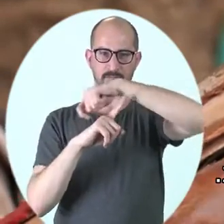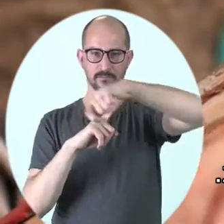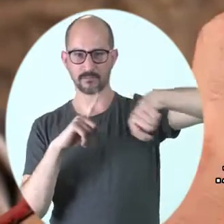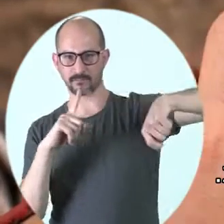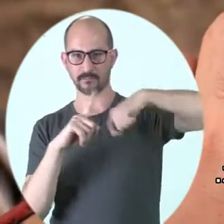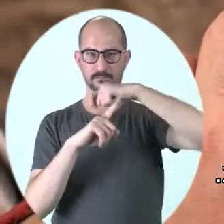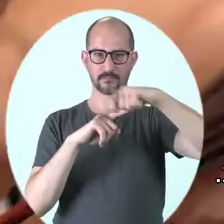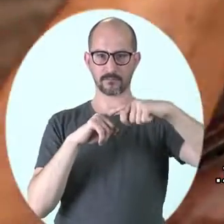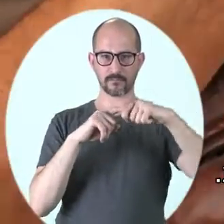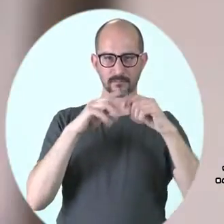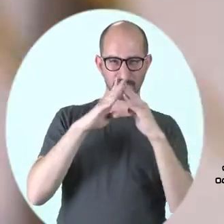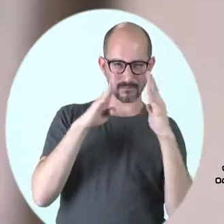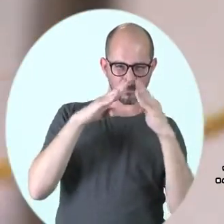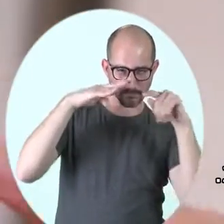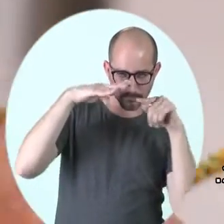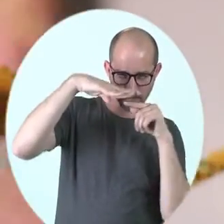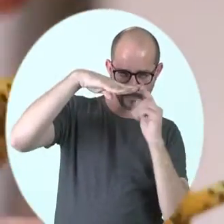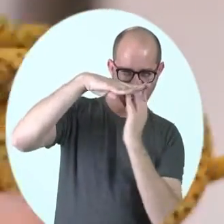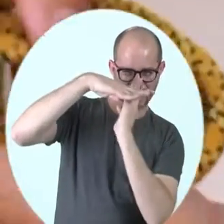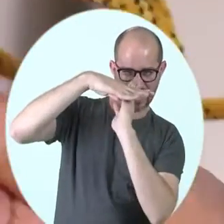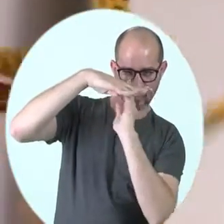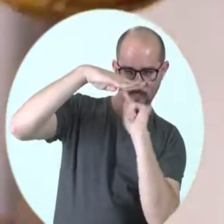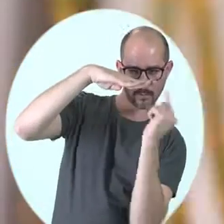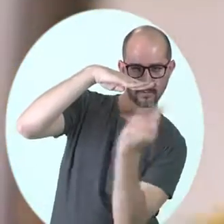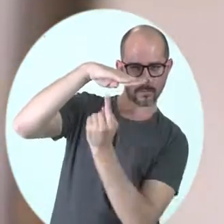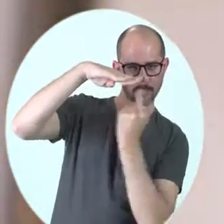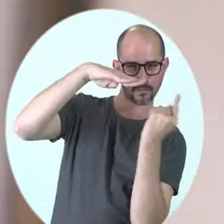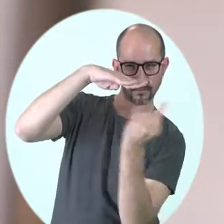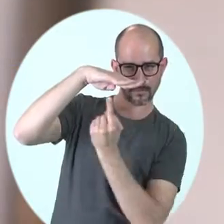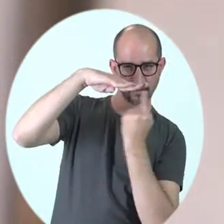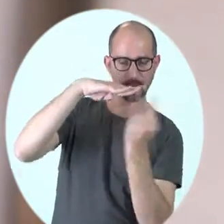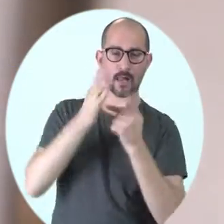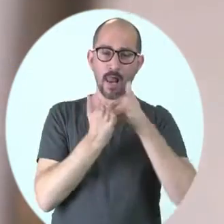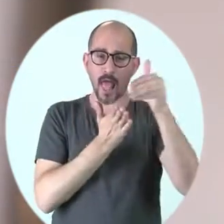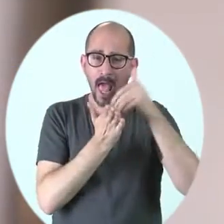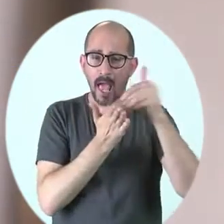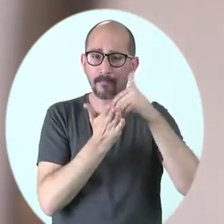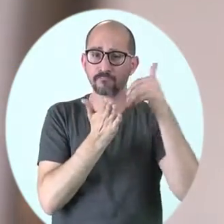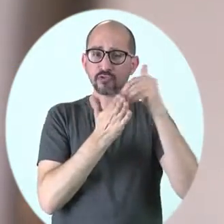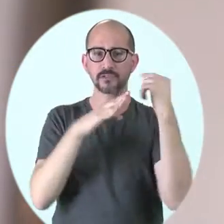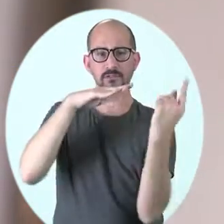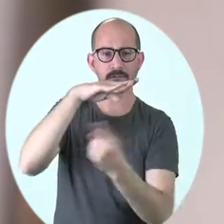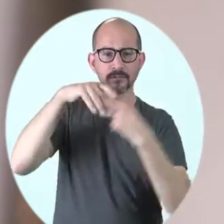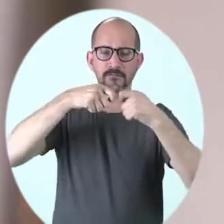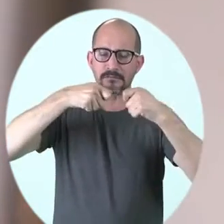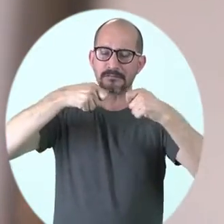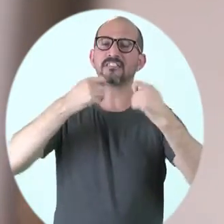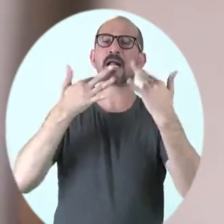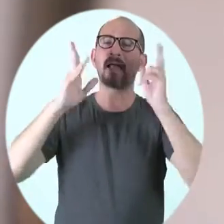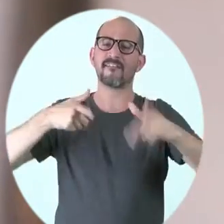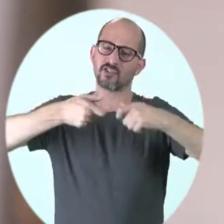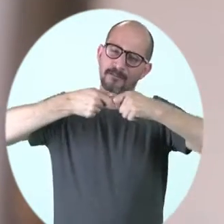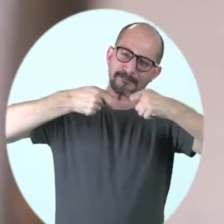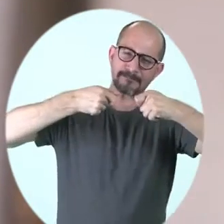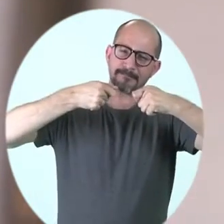כה. את החניקות נבצע במרווח שבין הסנדות. נמשיך בחניקות, ואחרי כל חניקה, נמתח את החבל כמה